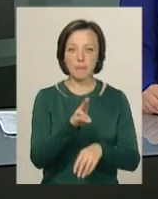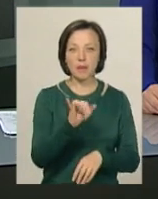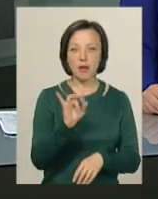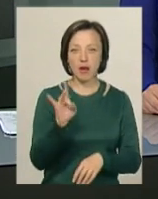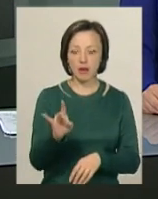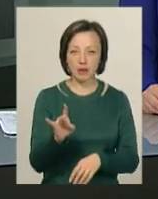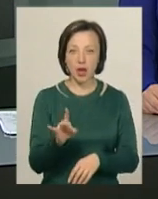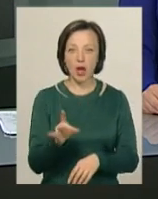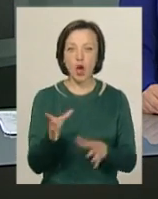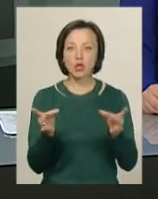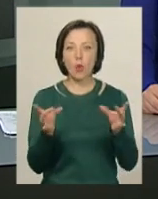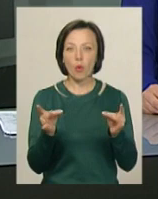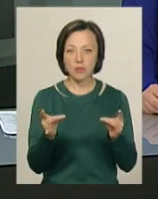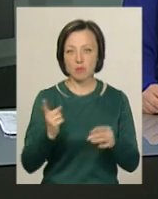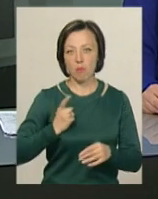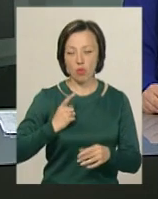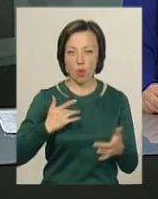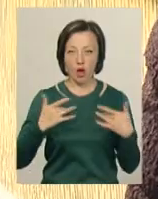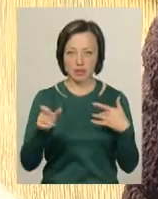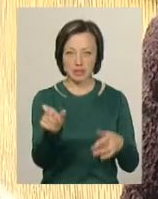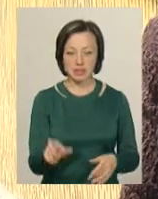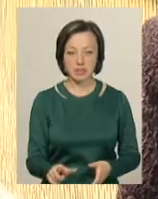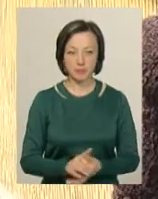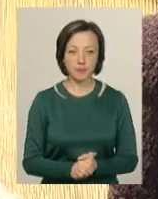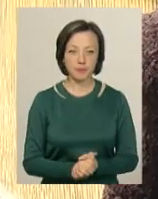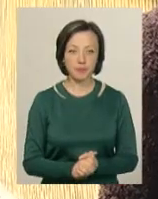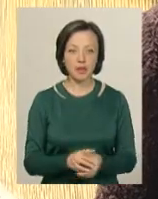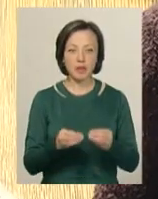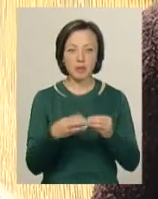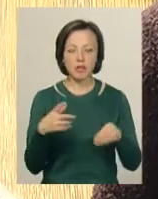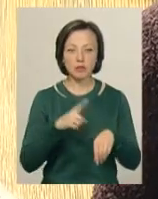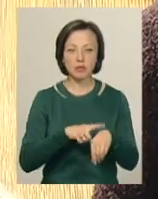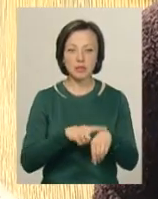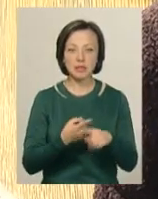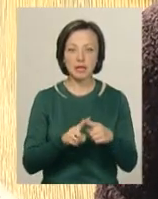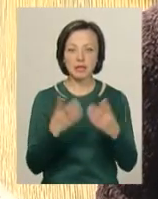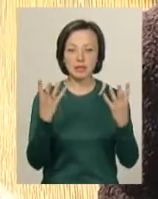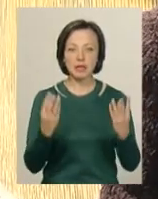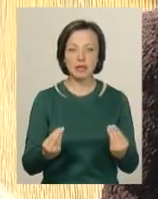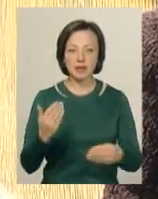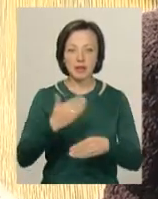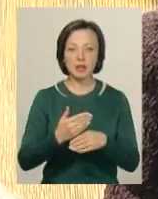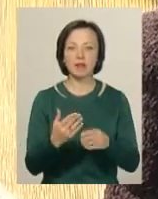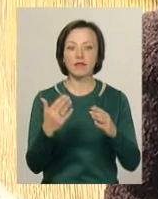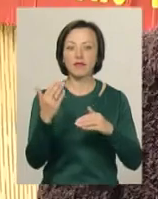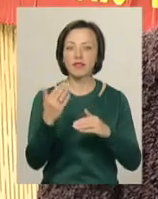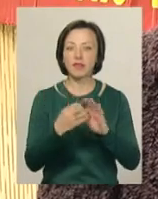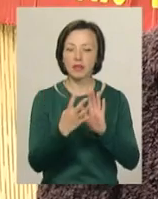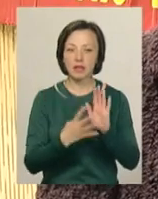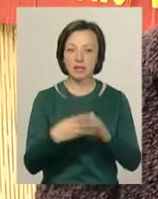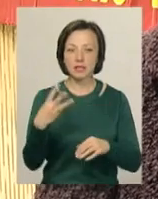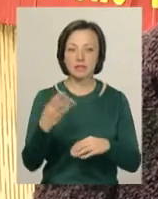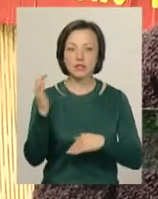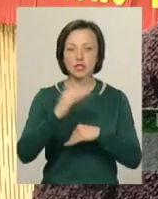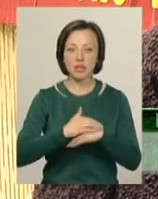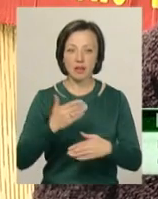дрогобицької моноактриси Олени Дудич. В 15-й годині це денна вистава, в 19:30 – вечірня вистава. Цього року